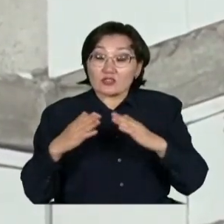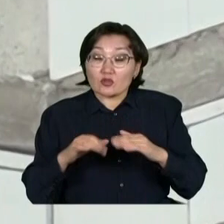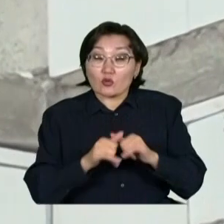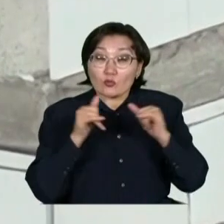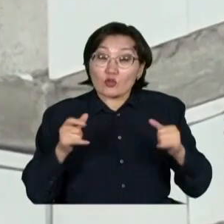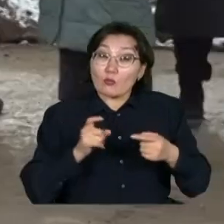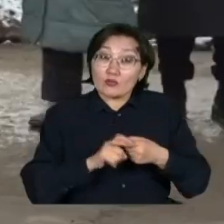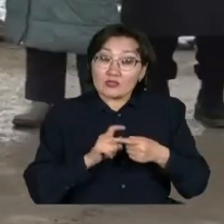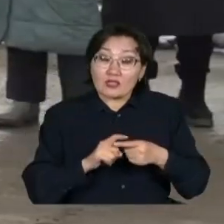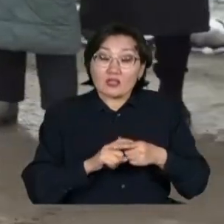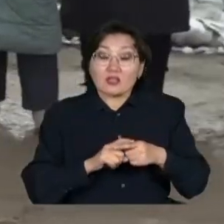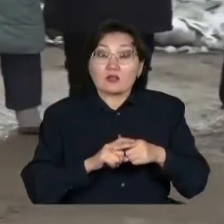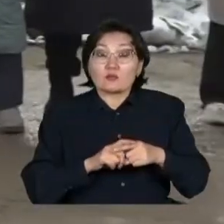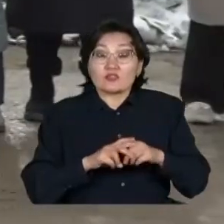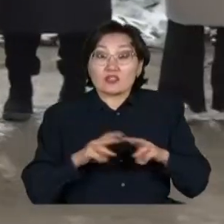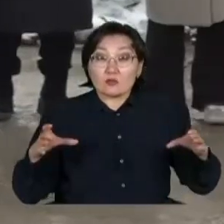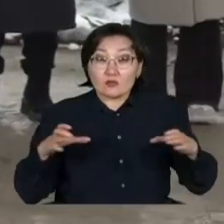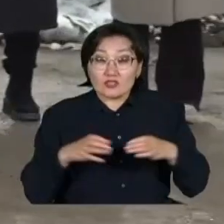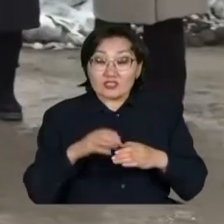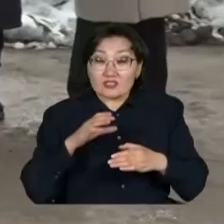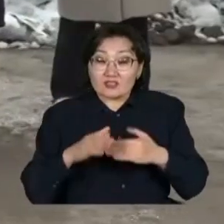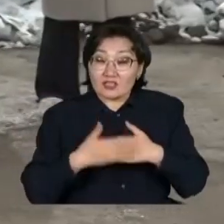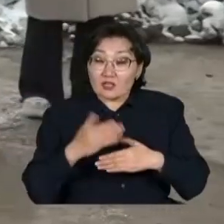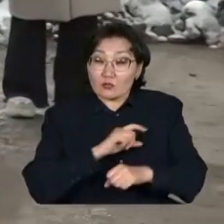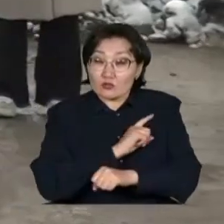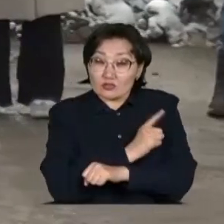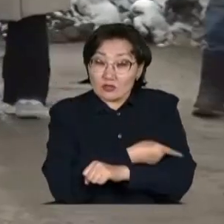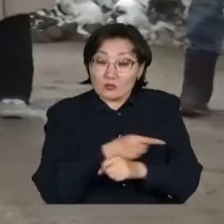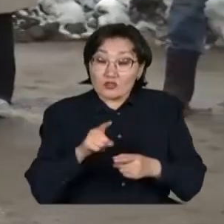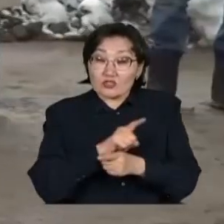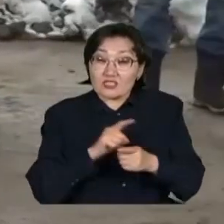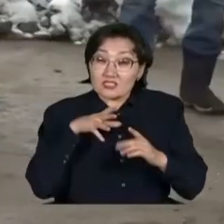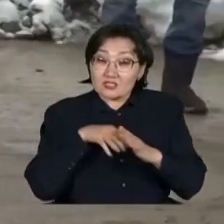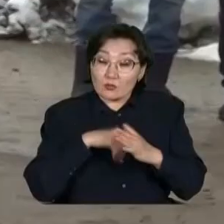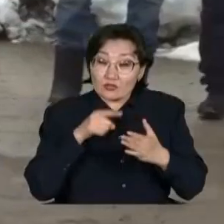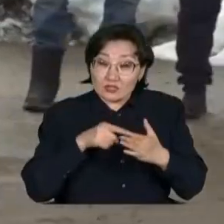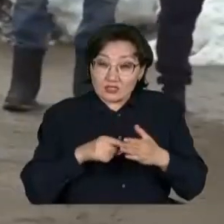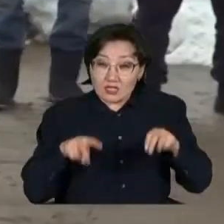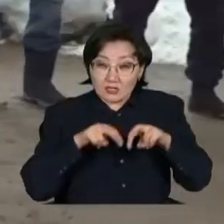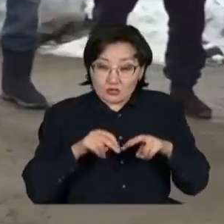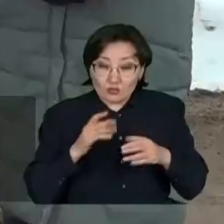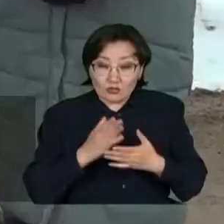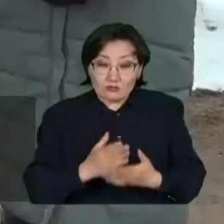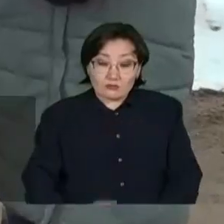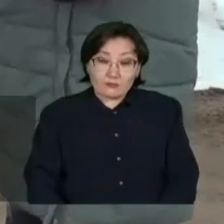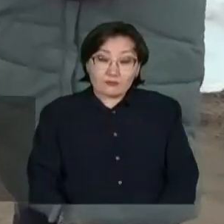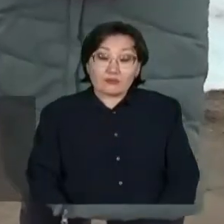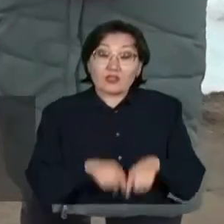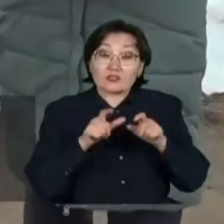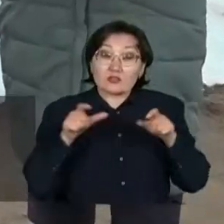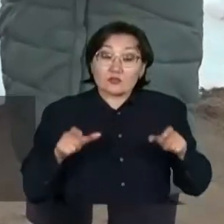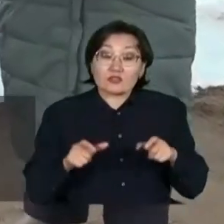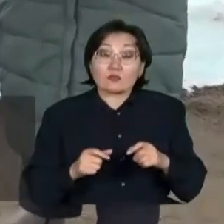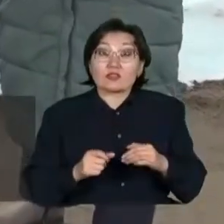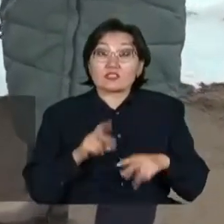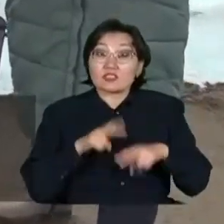байланысты үкімет санкцияларды қатайтатын және өзгерістер енгізу мәселесін қарастыруда. Тұрғындардың алды